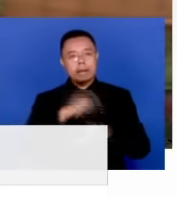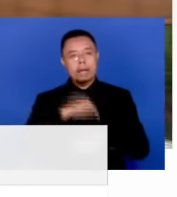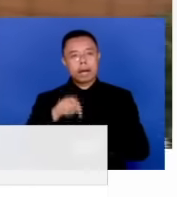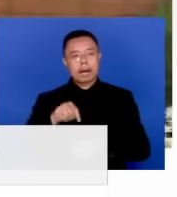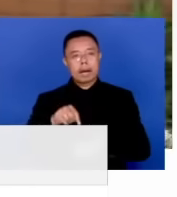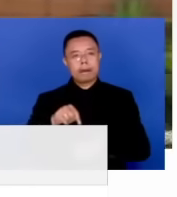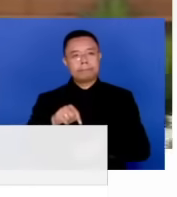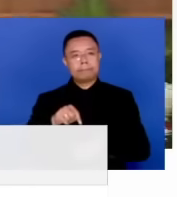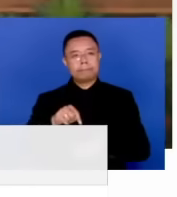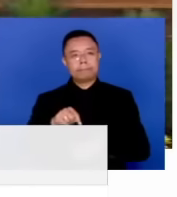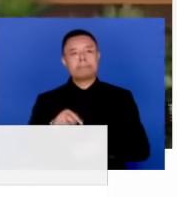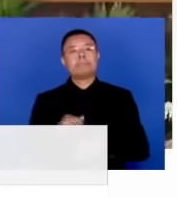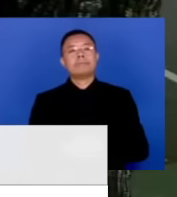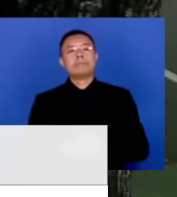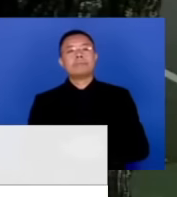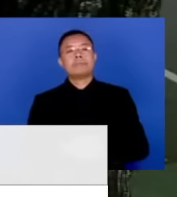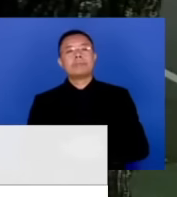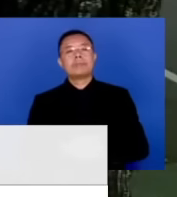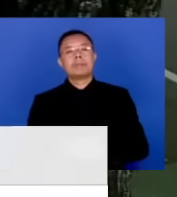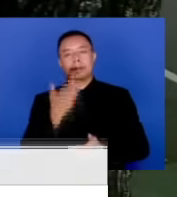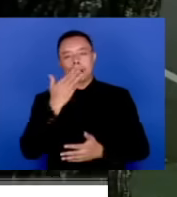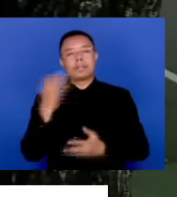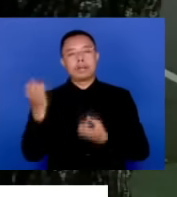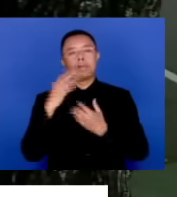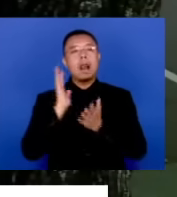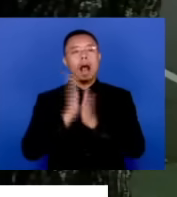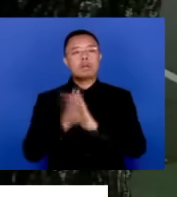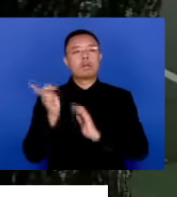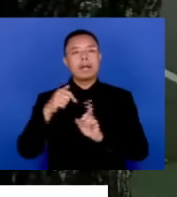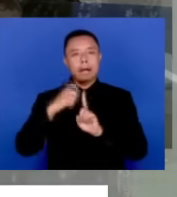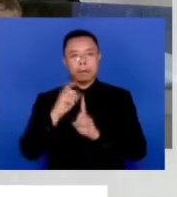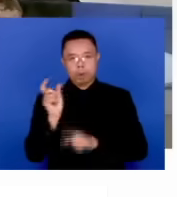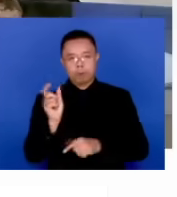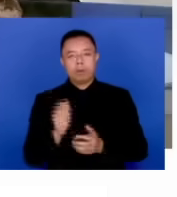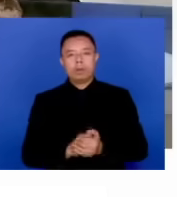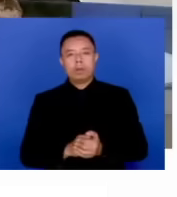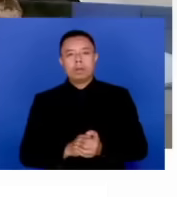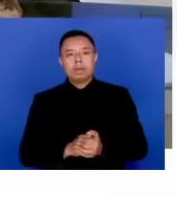ini. Kembali ke studio Hijul dan Mala. Baik, terima kasih Hilda mengabarkan langsung dari KPU RI.